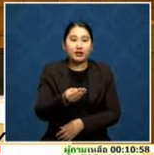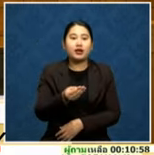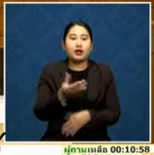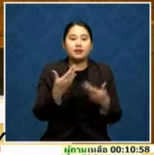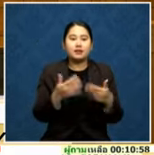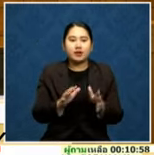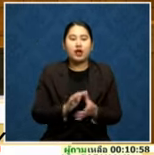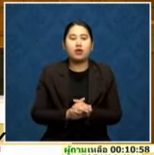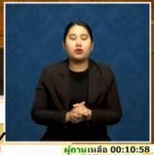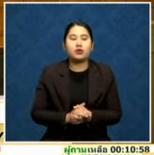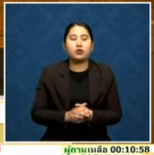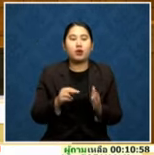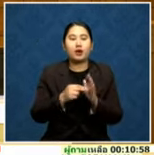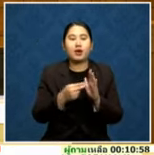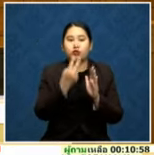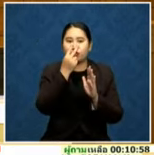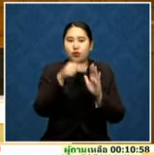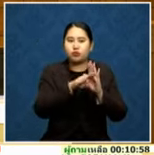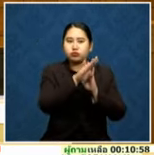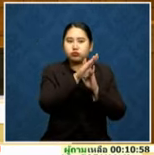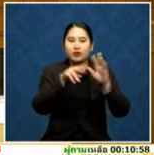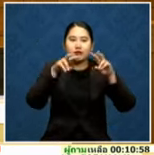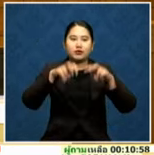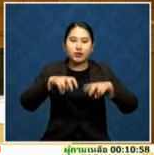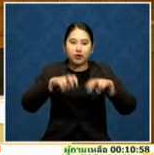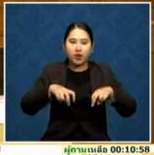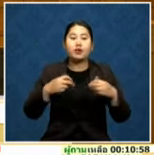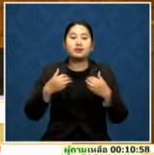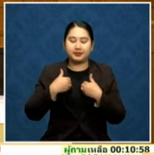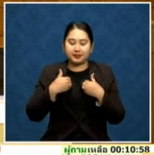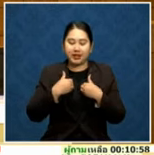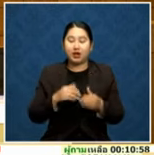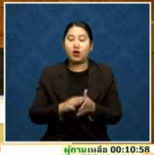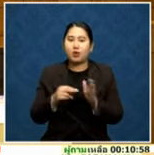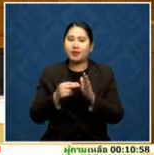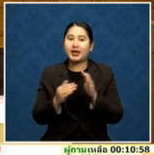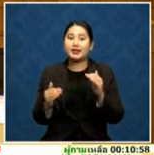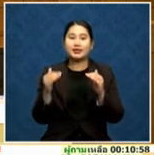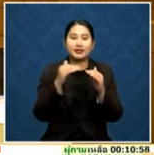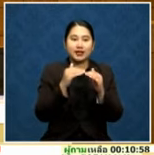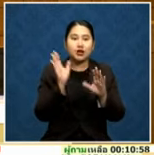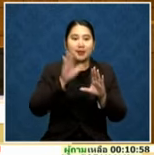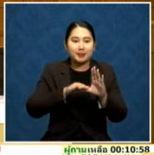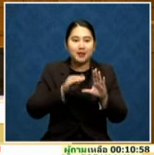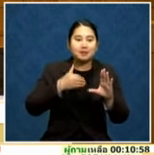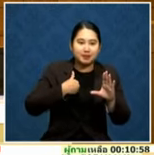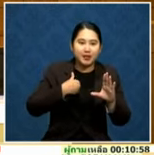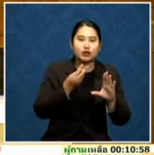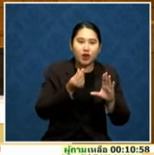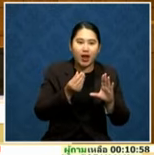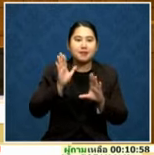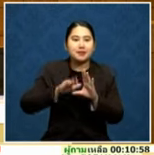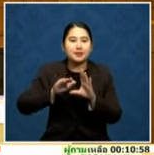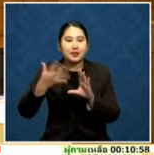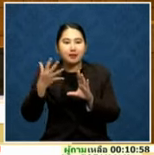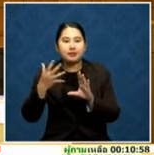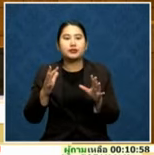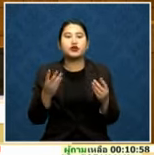มายายามened